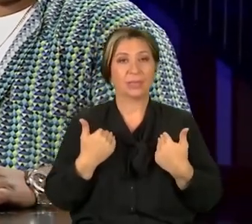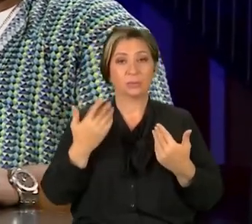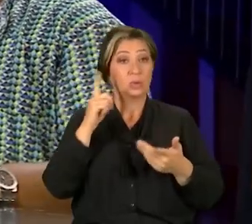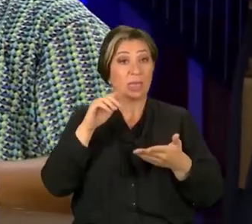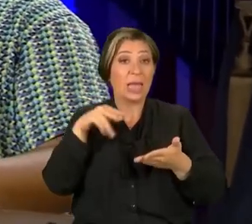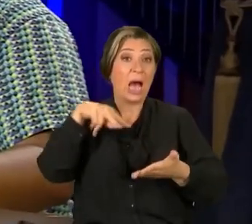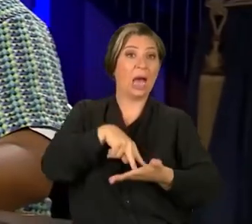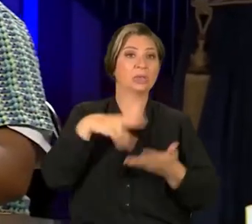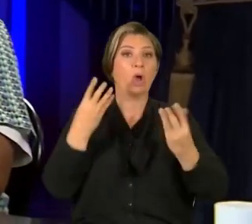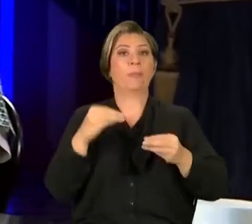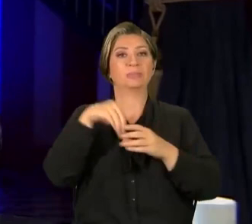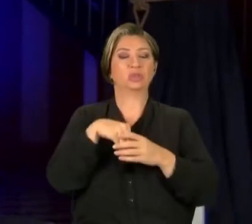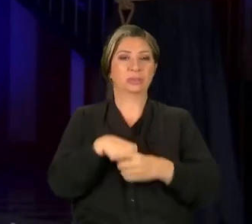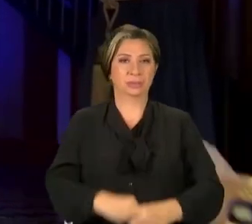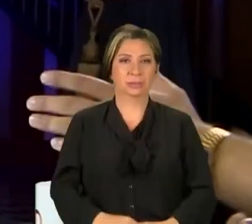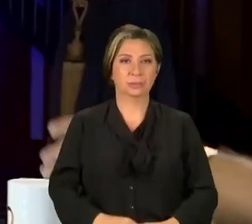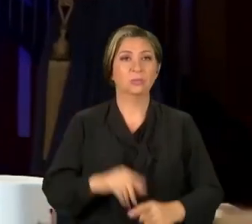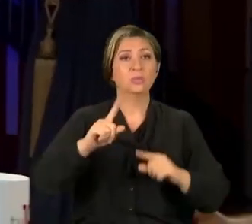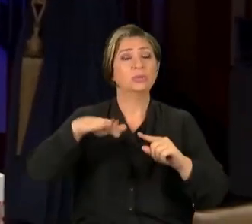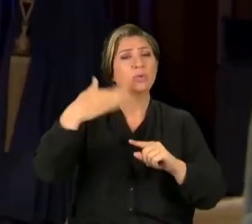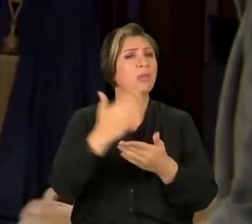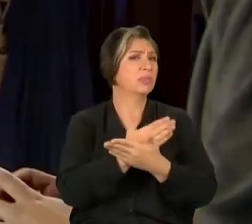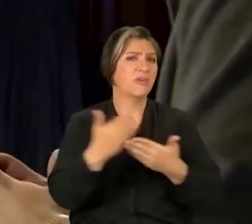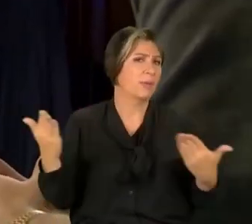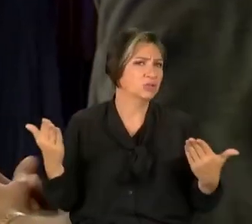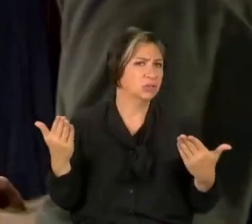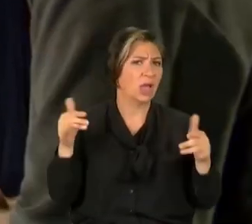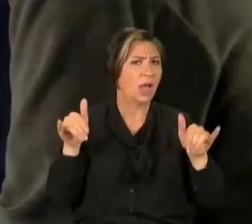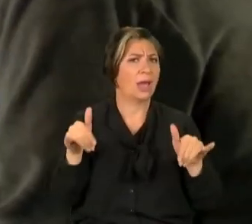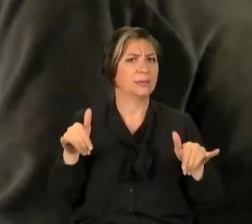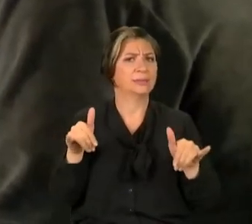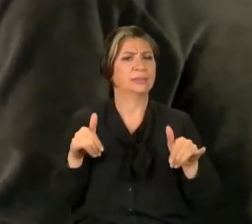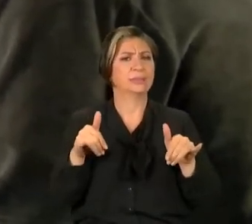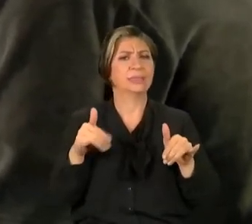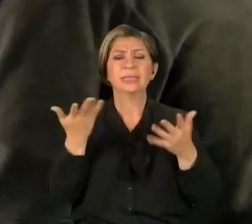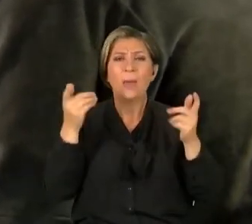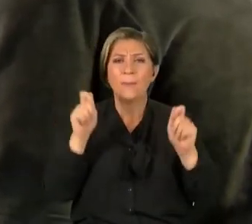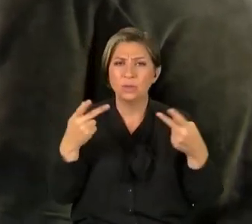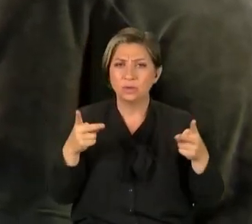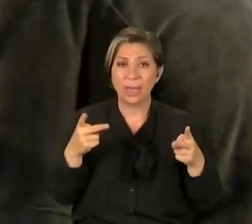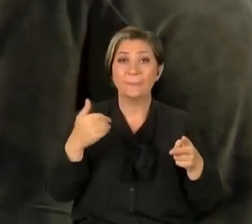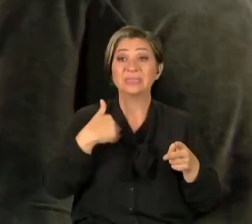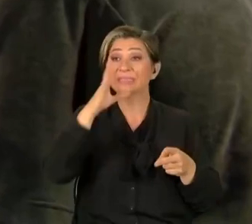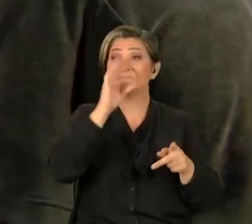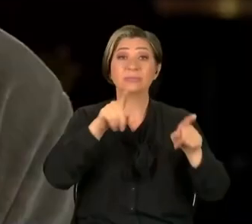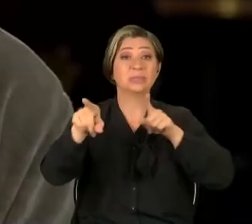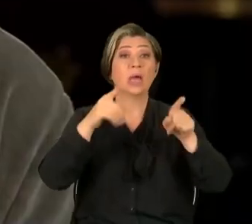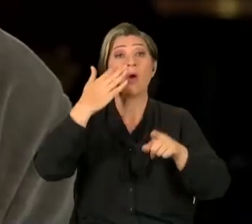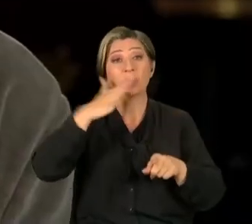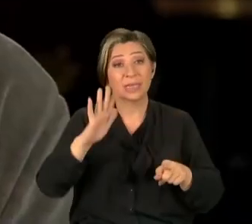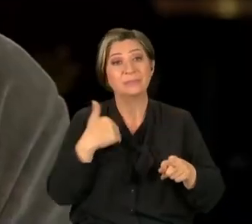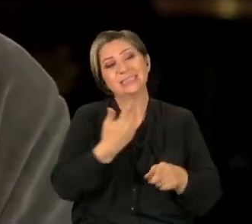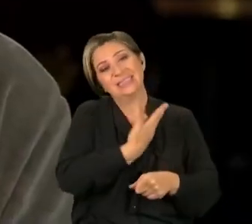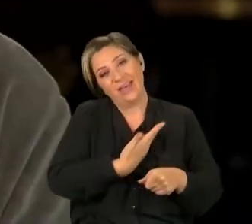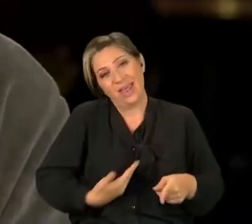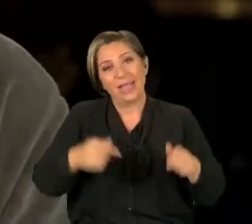tutunma gayesiyle bundan sonra da devam edeceğiz aynı şekilde evimizden geleni Çünkü biz kimse yokken de bu işi